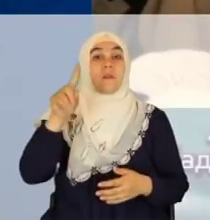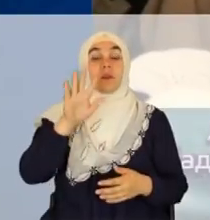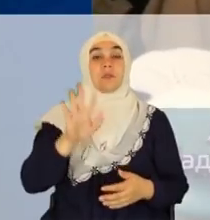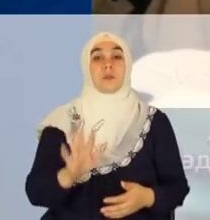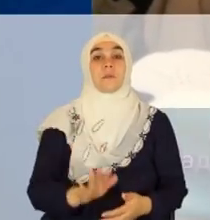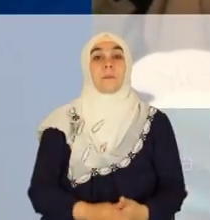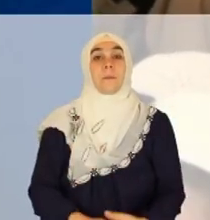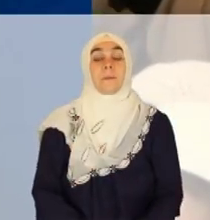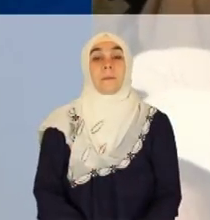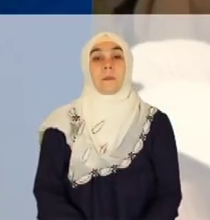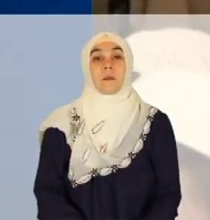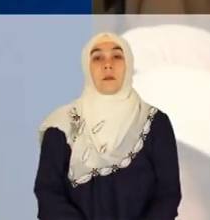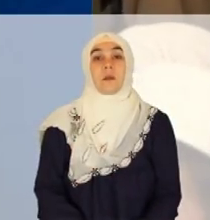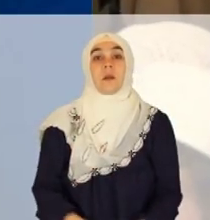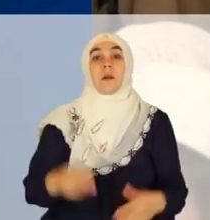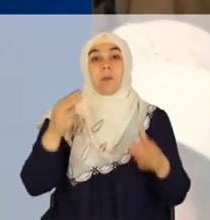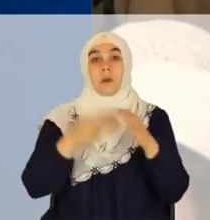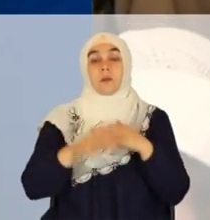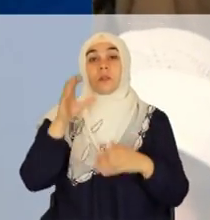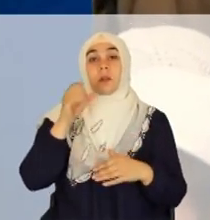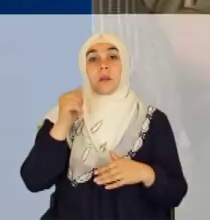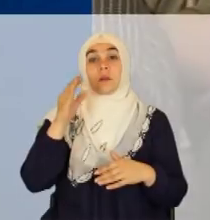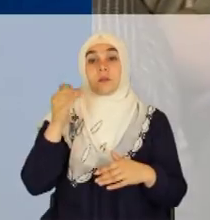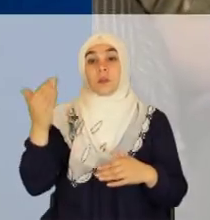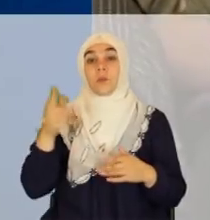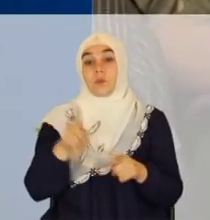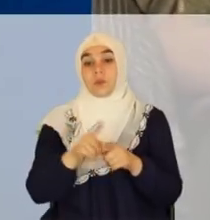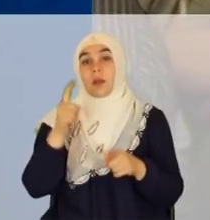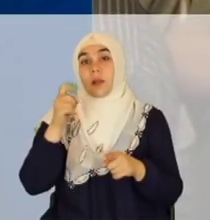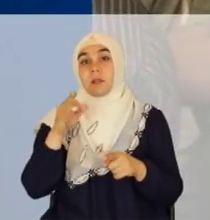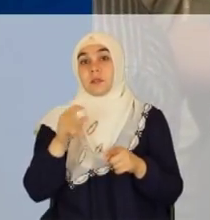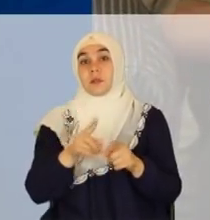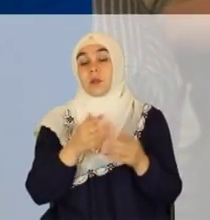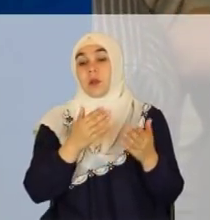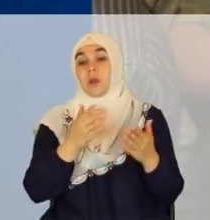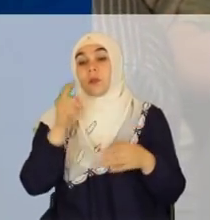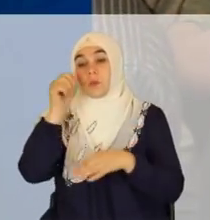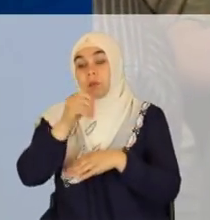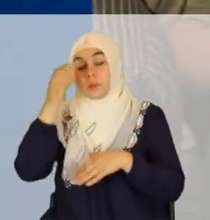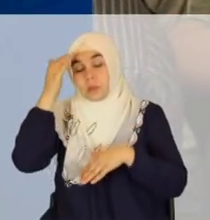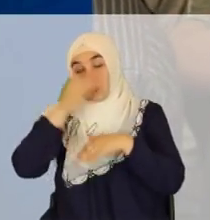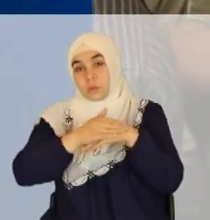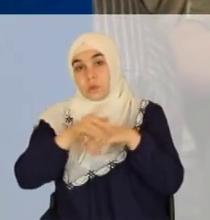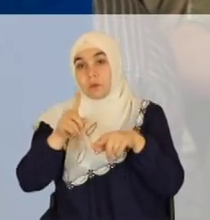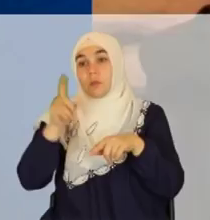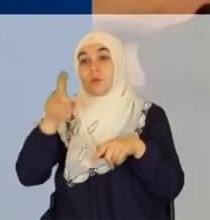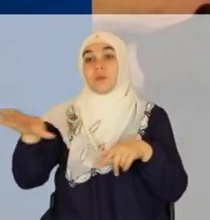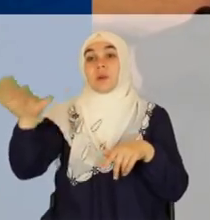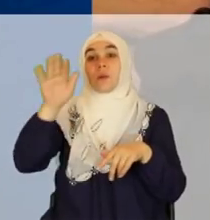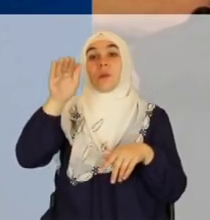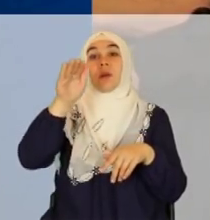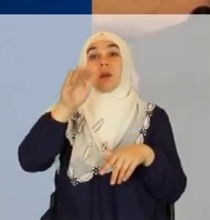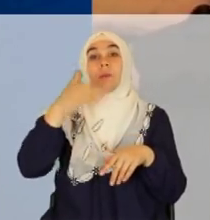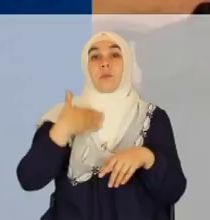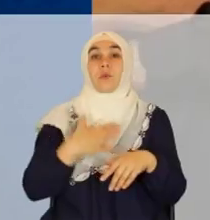kerak. Payg'ambar alayhissalotu vassalomning hadislari bor. Bir kuni namozni o'qib kechqurun tashqariga chiqdilar va